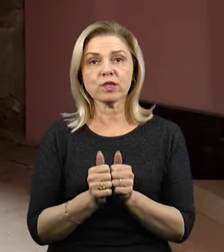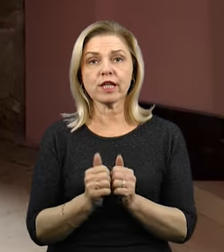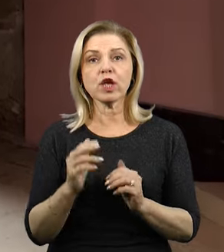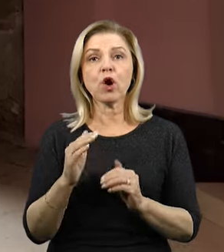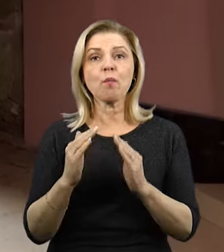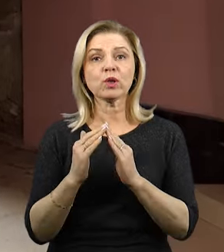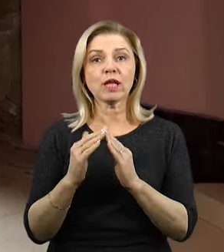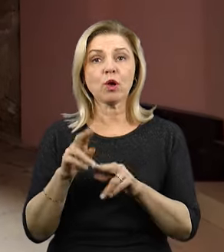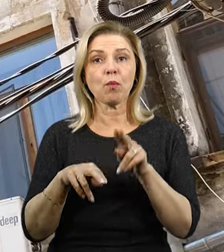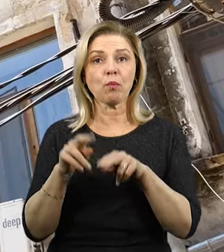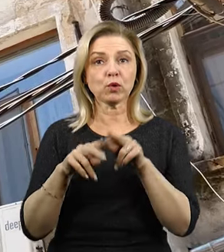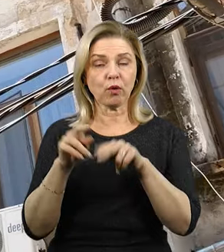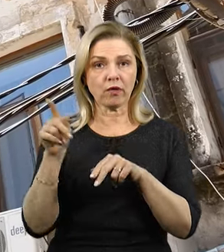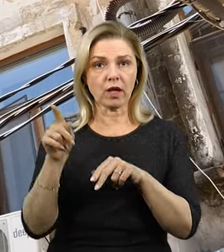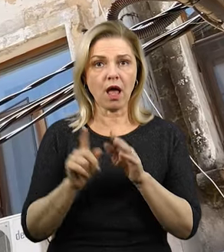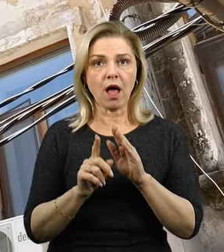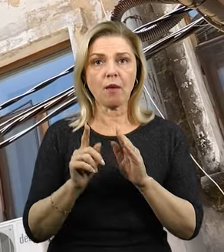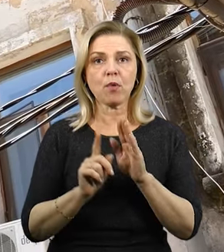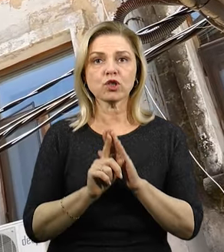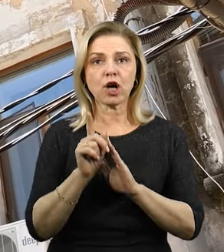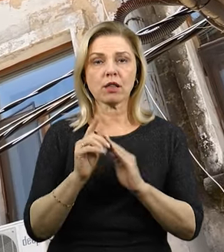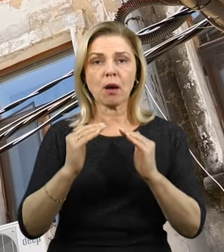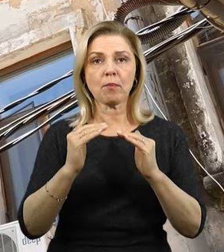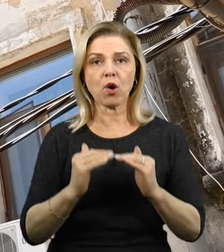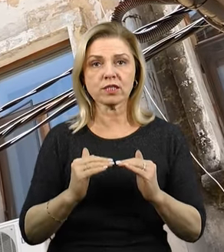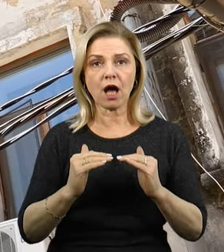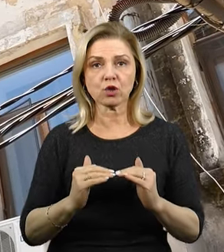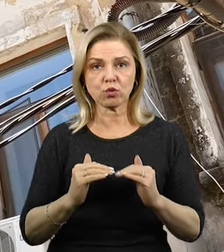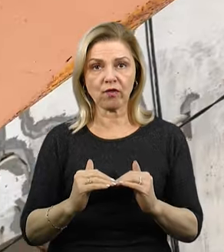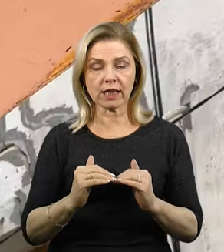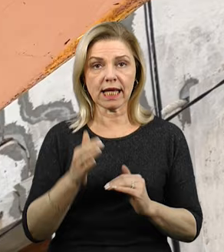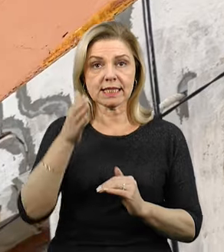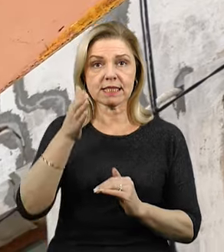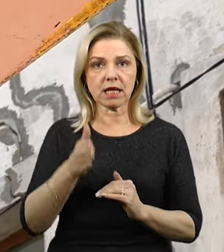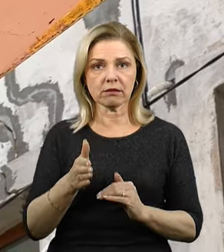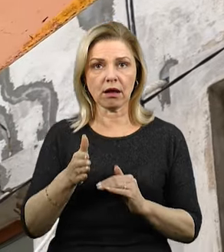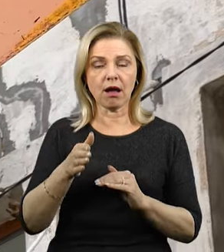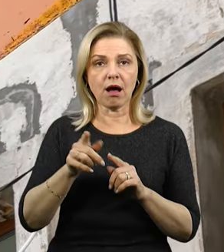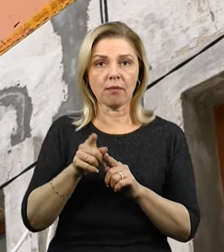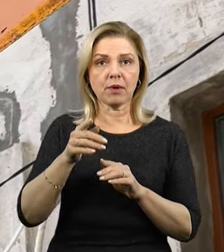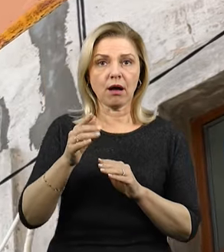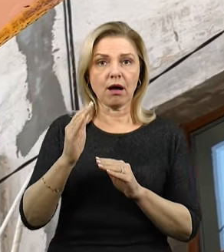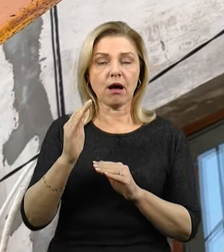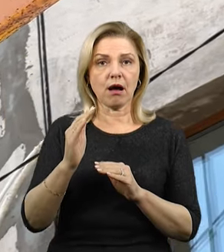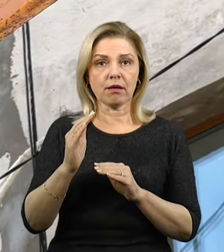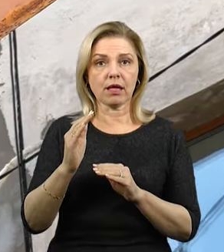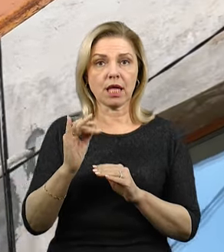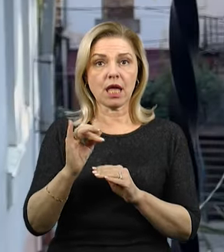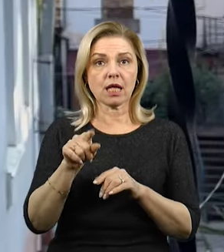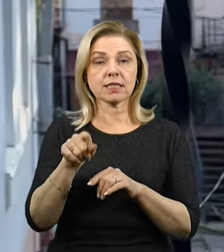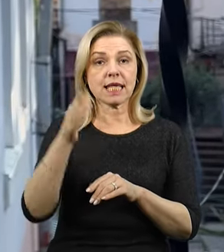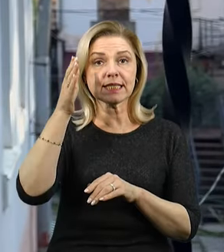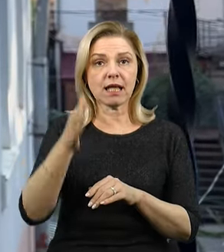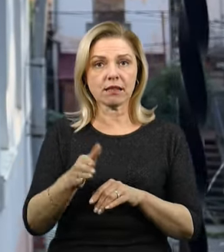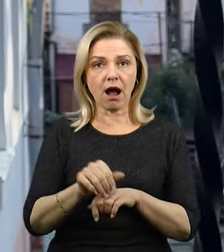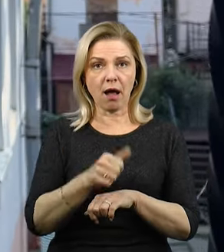який побудували він почав просаджуватись просаджувати стіну для мене це стіна капітальна і